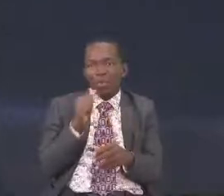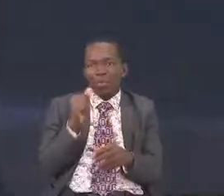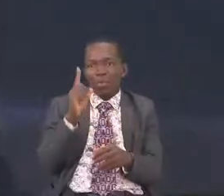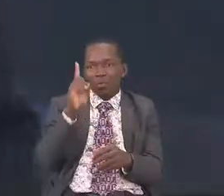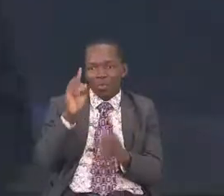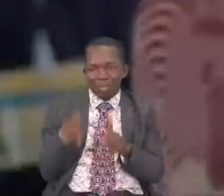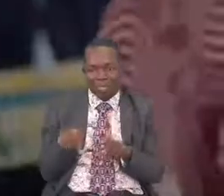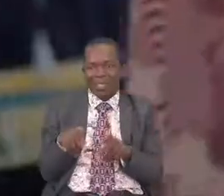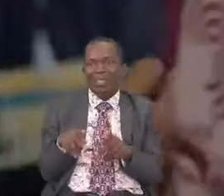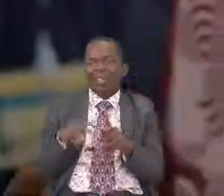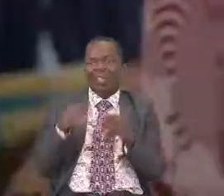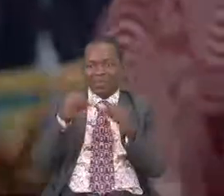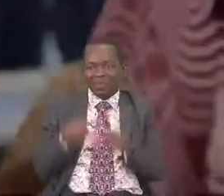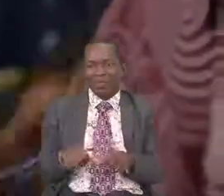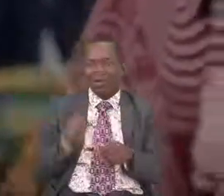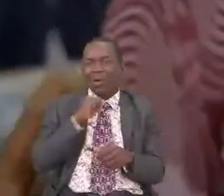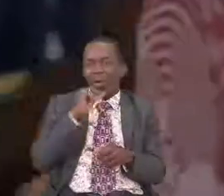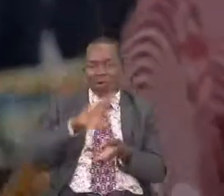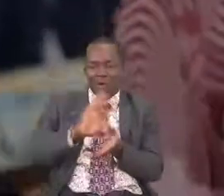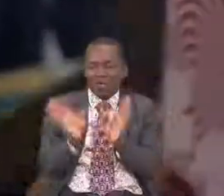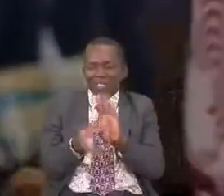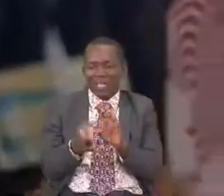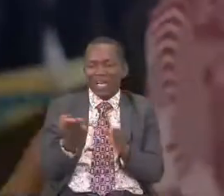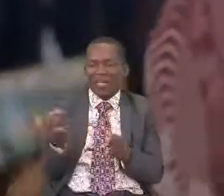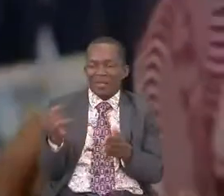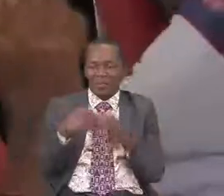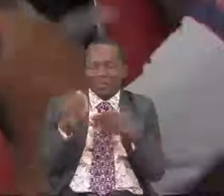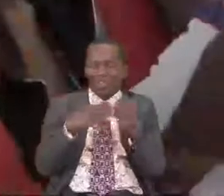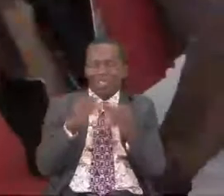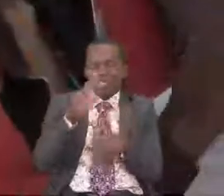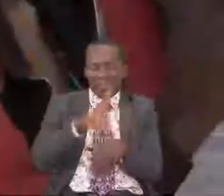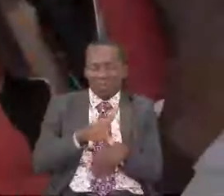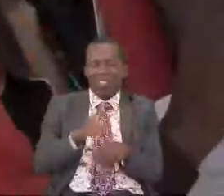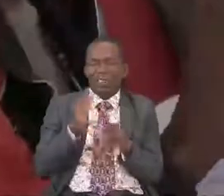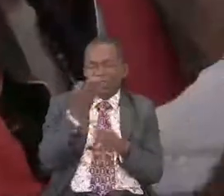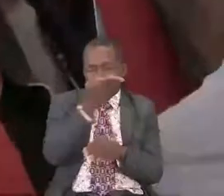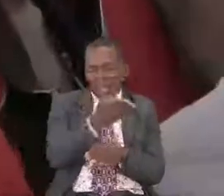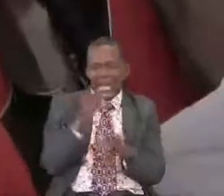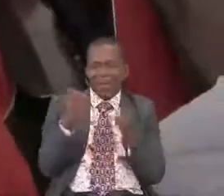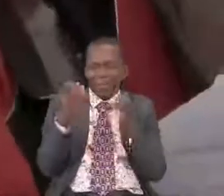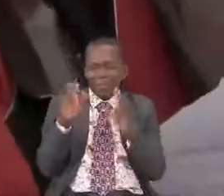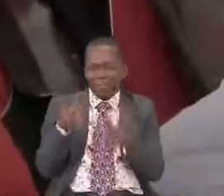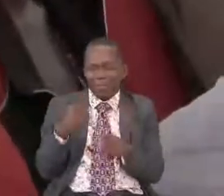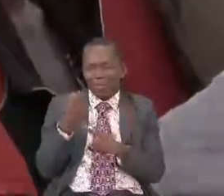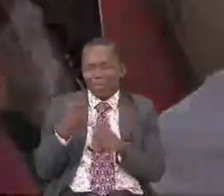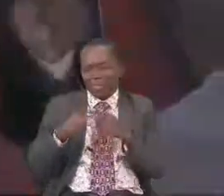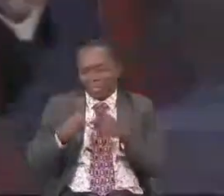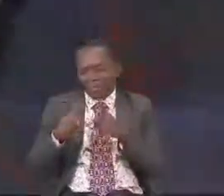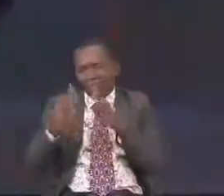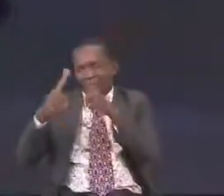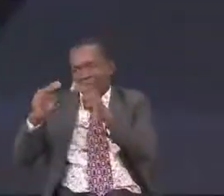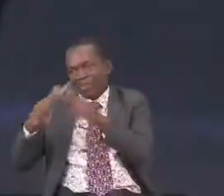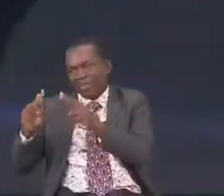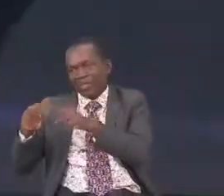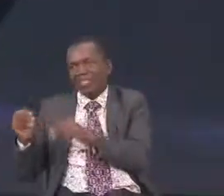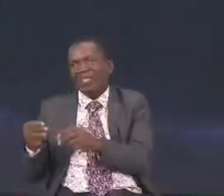ce lieu-là. Et ils ont construit une église là-bas. Les gens de partout, de tous les villages, venaient. Ça, c'est